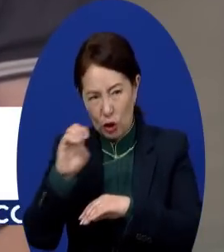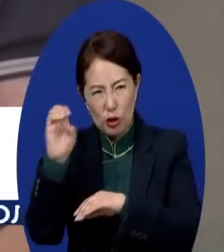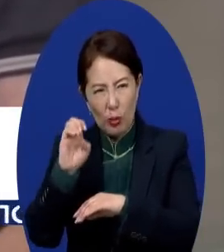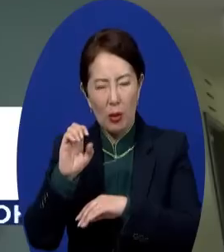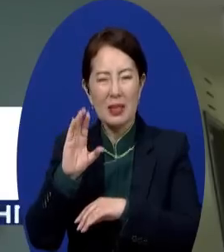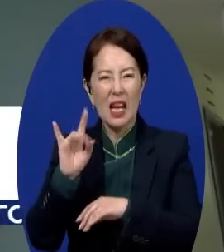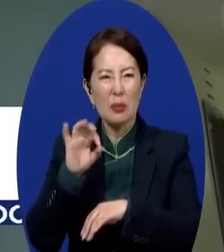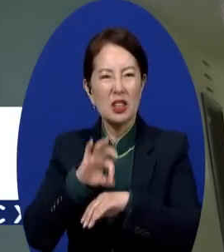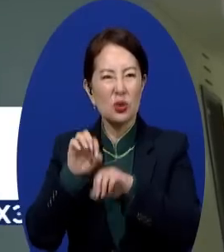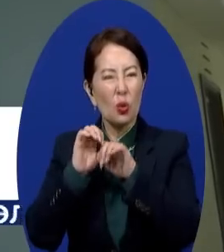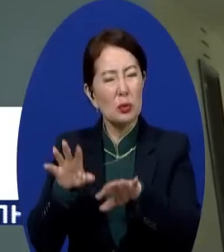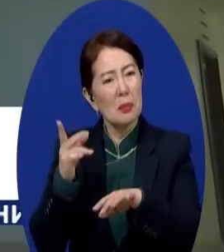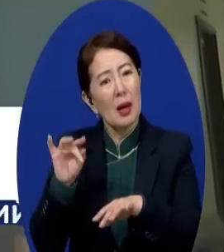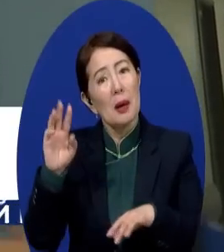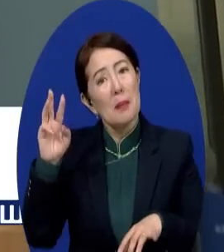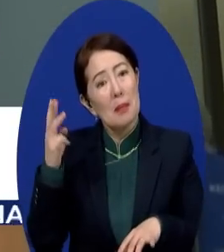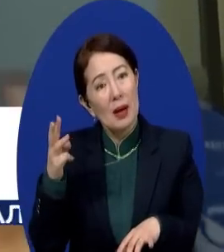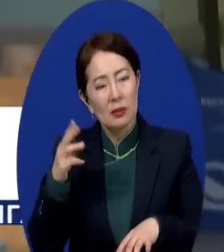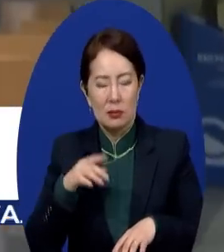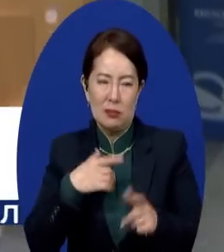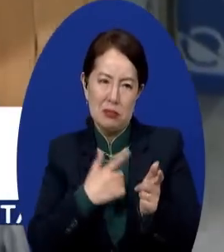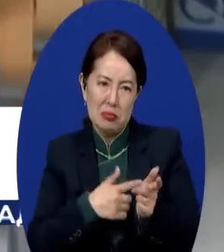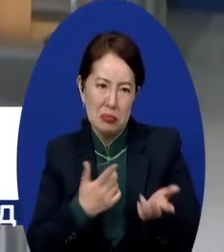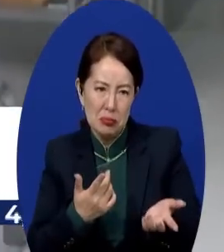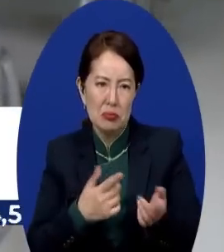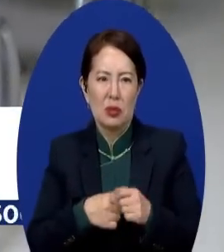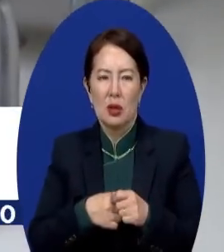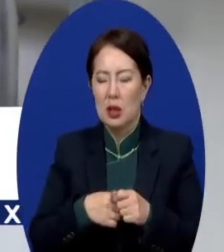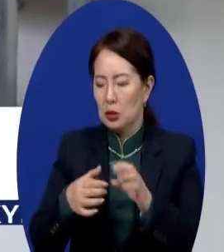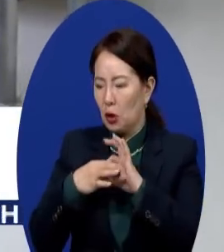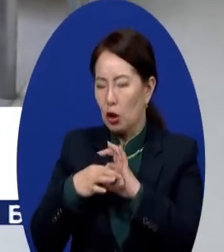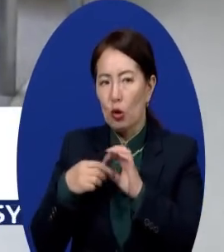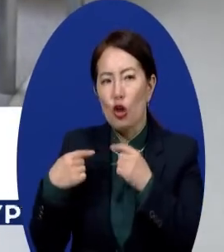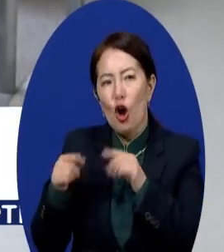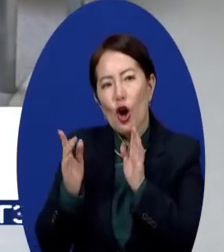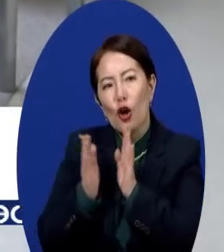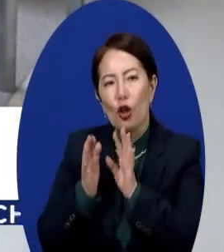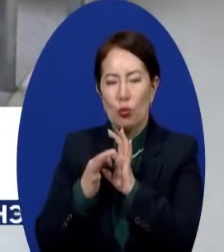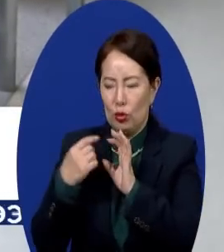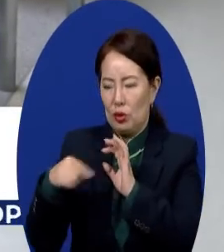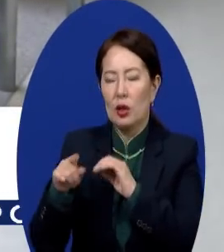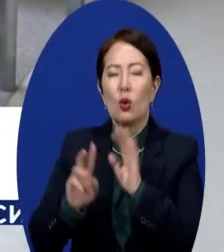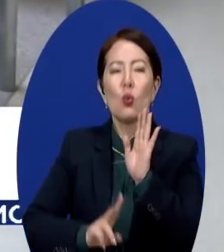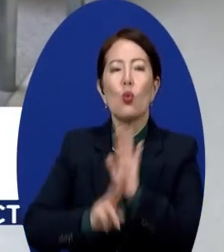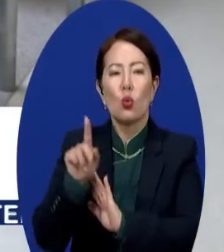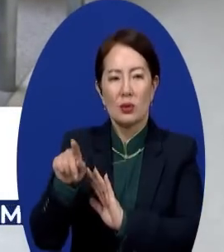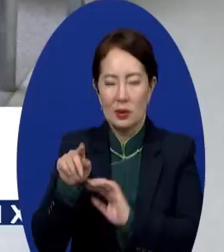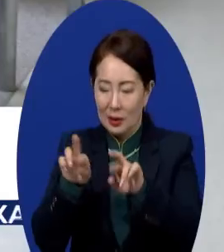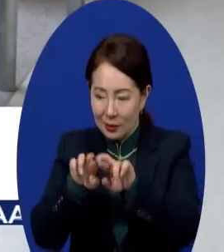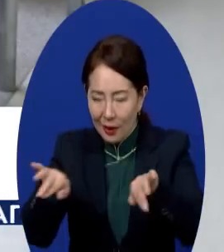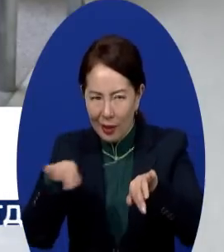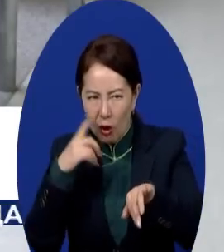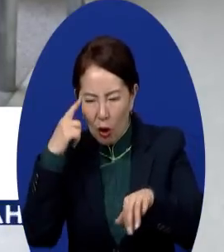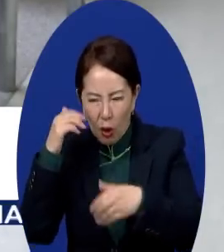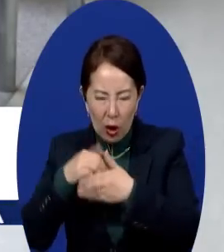тархахад хүргэсэн байж болзошгүй ижил хүйсийн бэлгийн харьцаа эсвэл түүнтэй холбоотой ойр дотн харилцаанаас үүдэлтэй гэдгийг салгаж ойлгоход